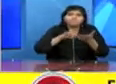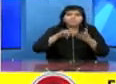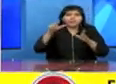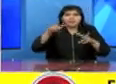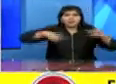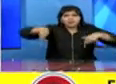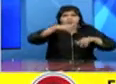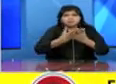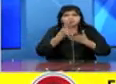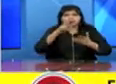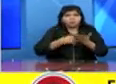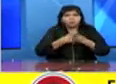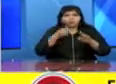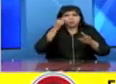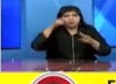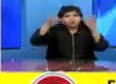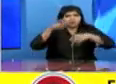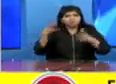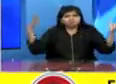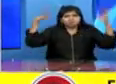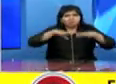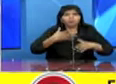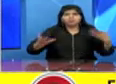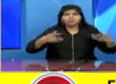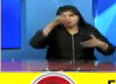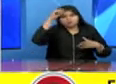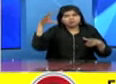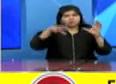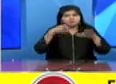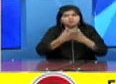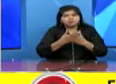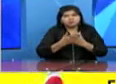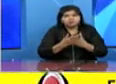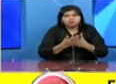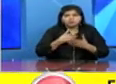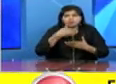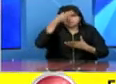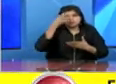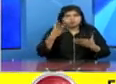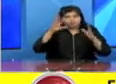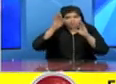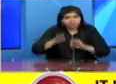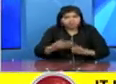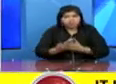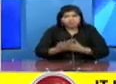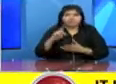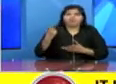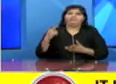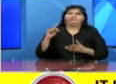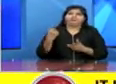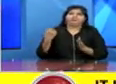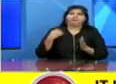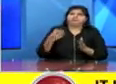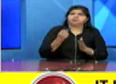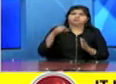को कोरोना के खिलाफ लड़ाई के लिए ये कदम उठाए बिना कोई रास्ता नहीं था। कोरोना के